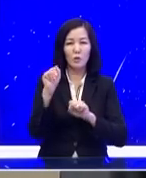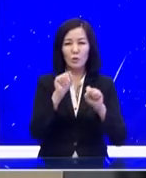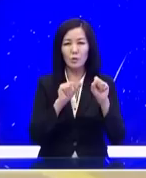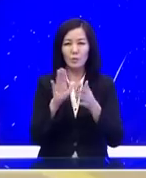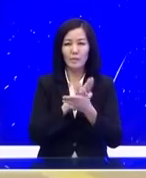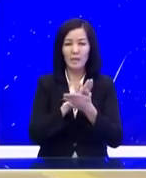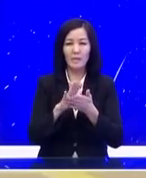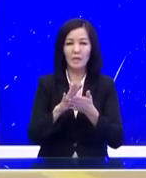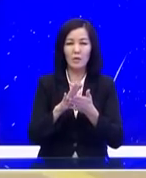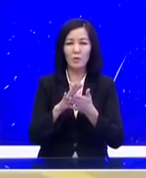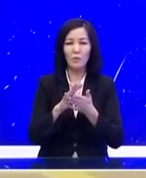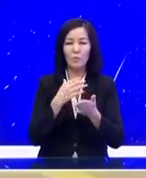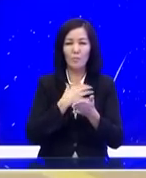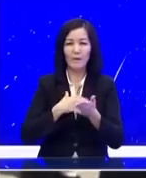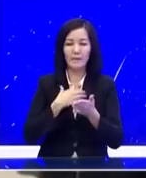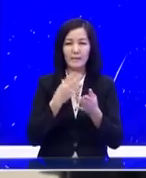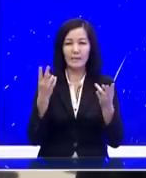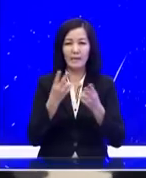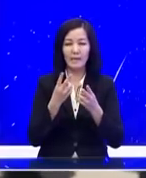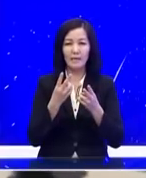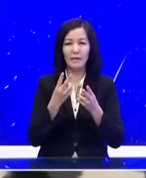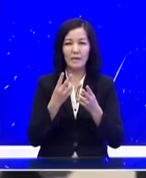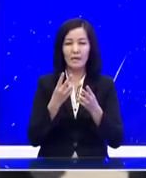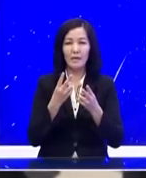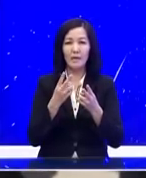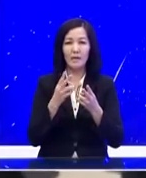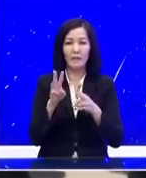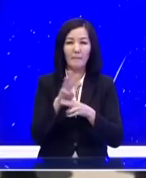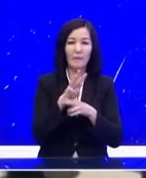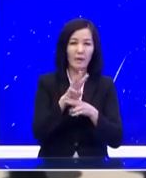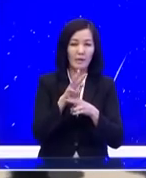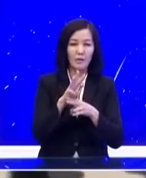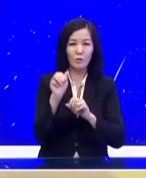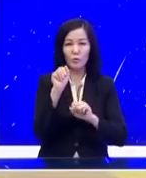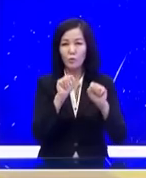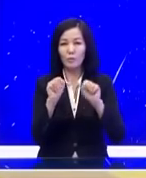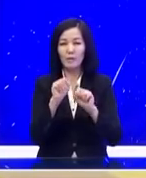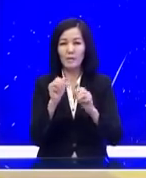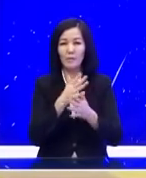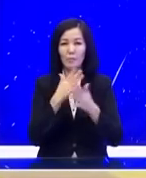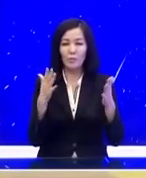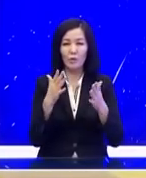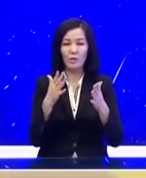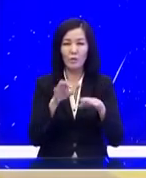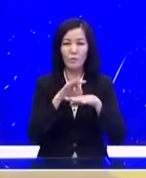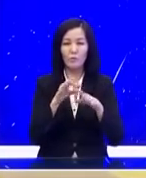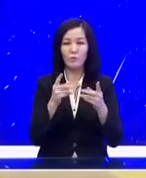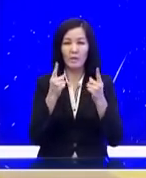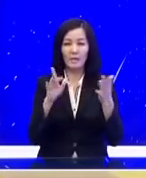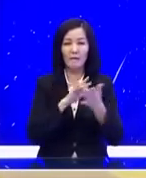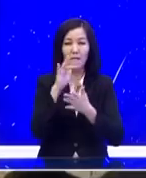ешқандай оның нәтиже болмайды. Дезинфекцияны кеңірек жасау керек, әсіресе ірі